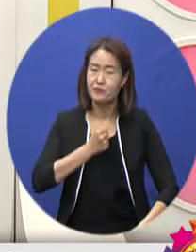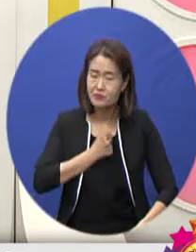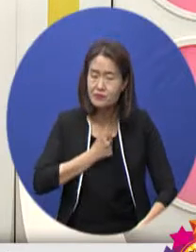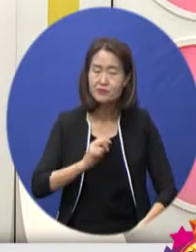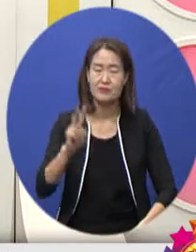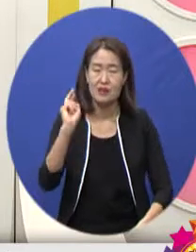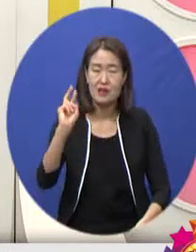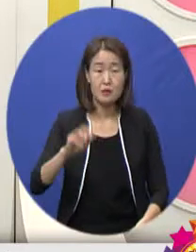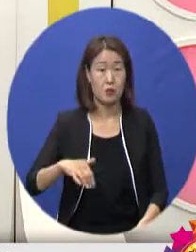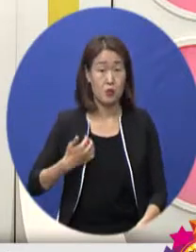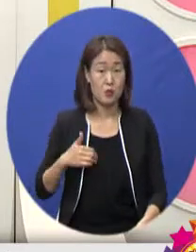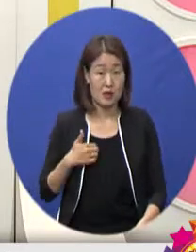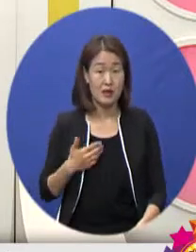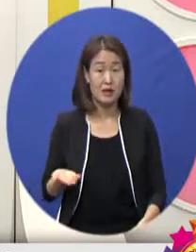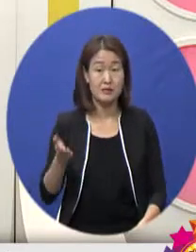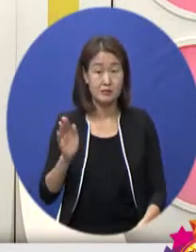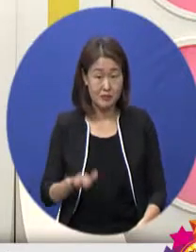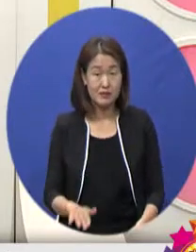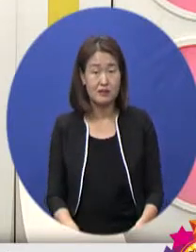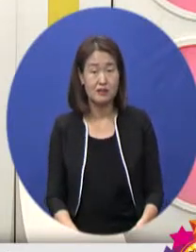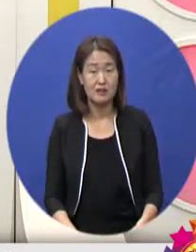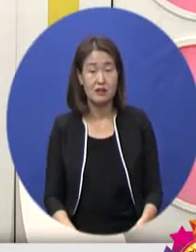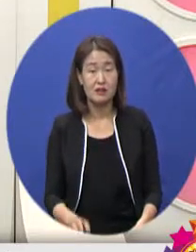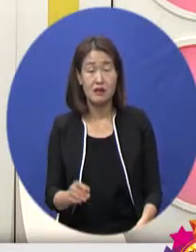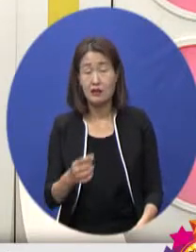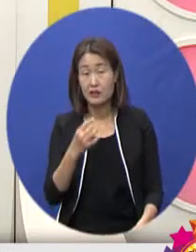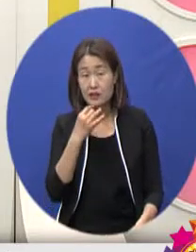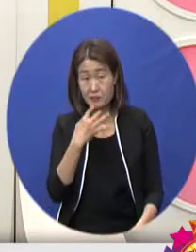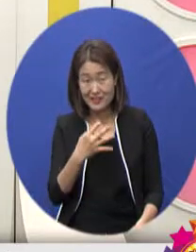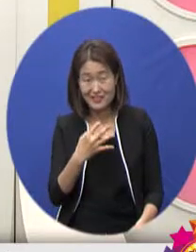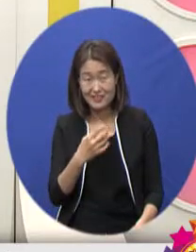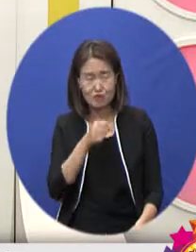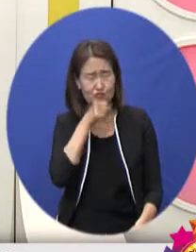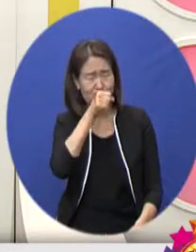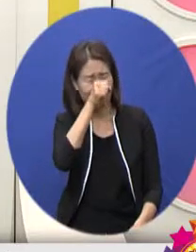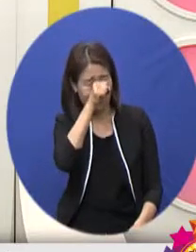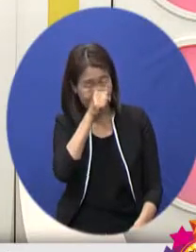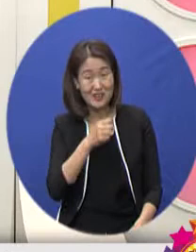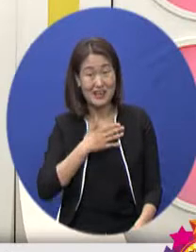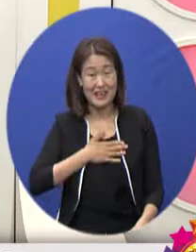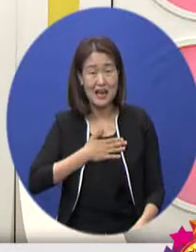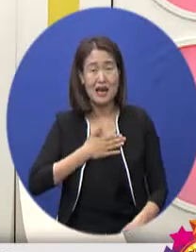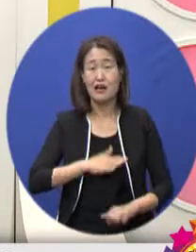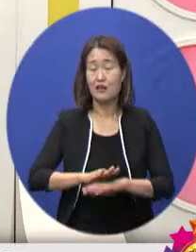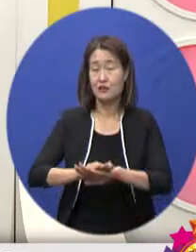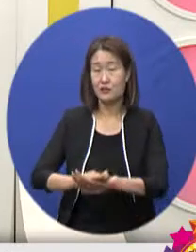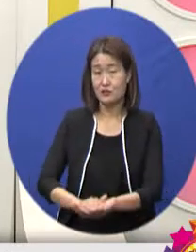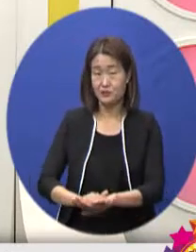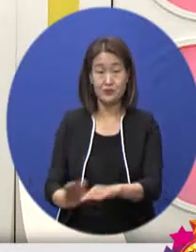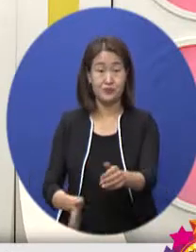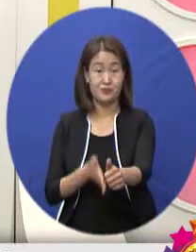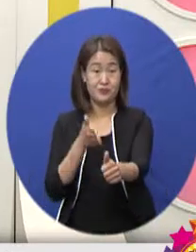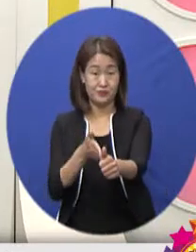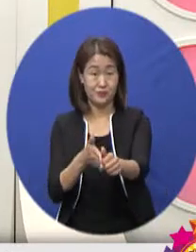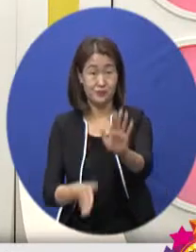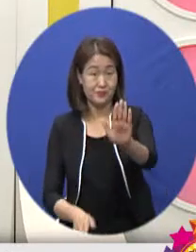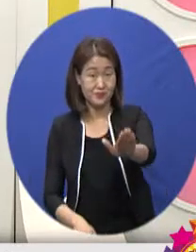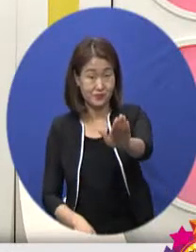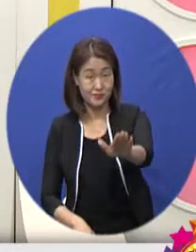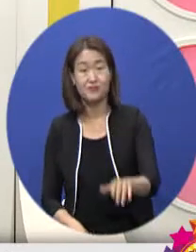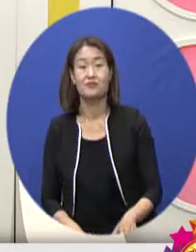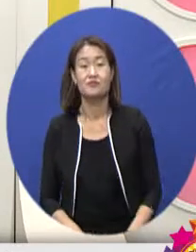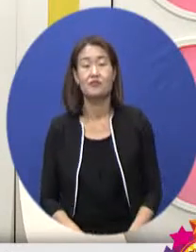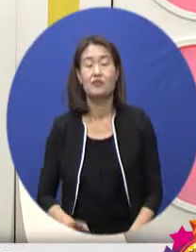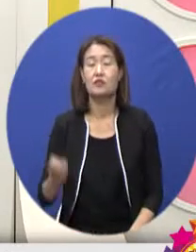수 있는데요. 예. 그래도 그렇게 해야지 점수가 잘 나오니까 참고해 주시고요. 예. 아버님, 예.